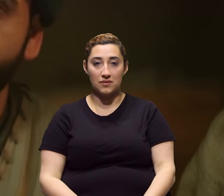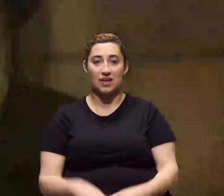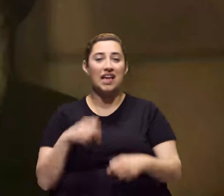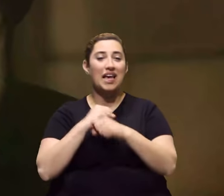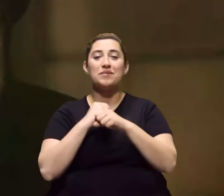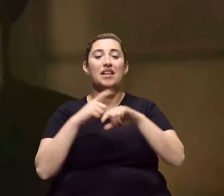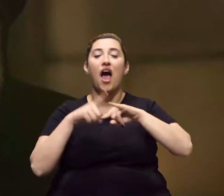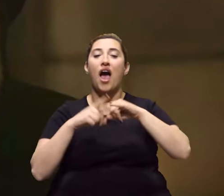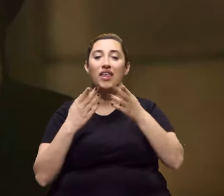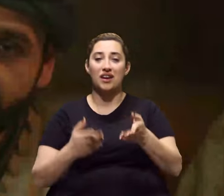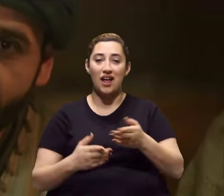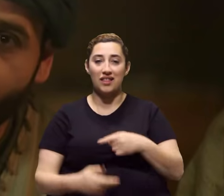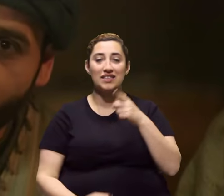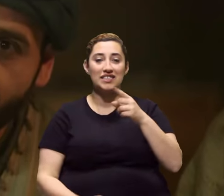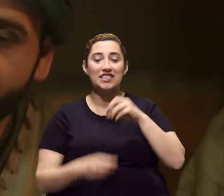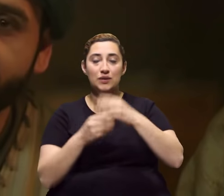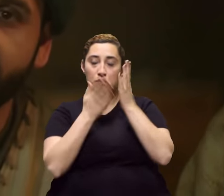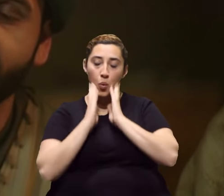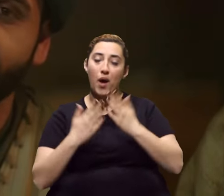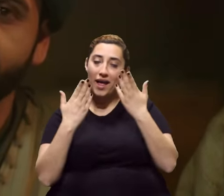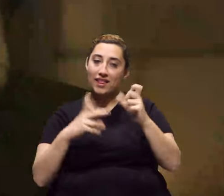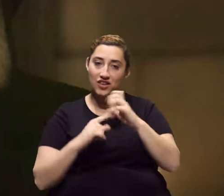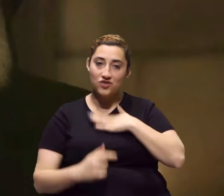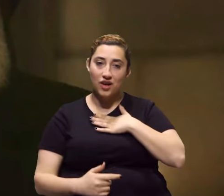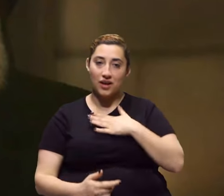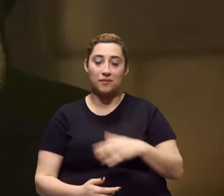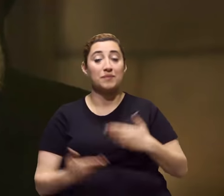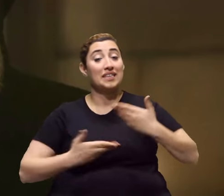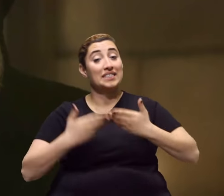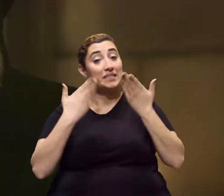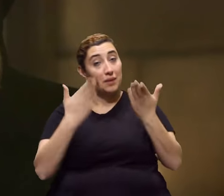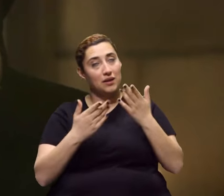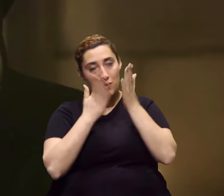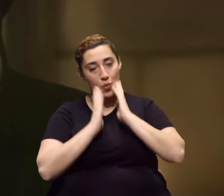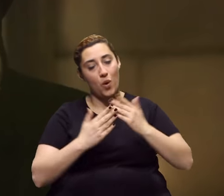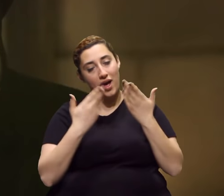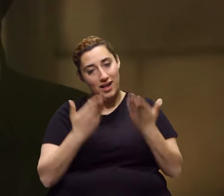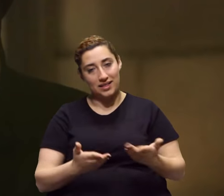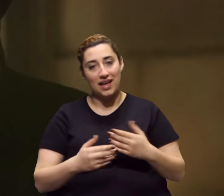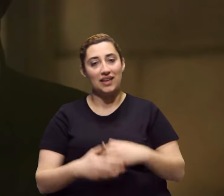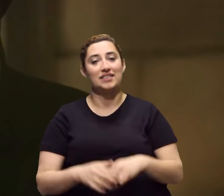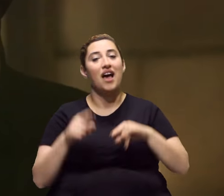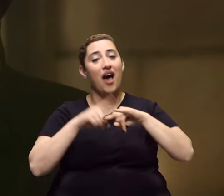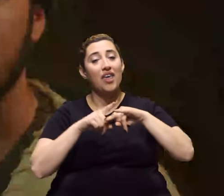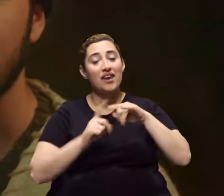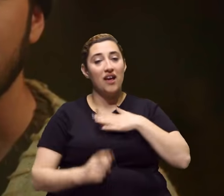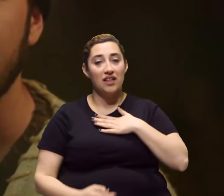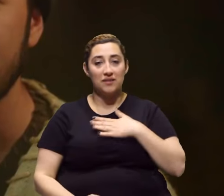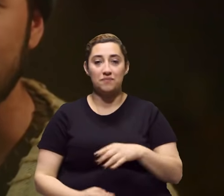Genceli hayrani, himmetinize dua ederiz şeyhim. Hizmetinize dua ederiz